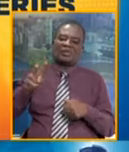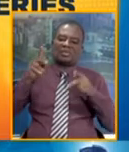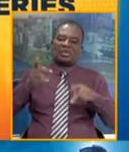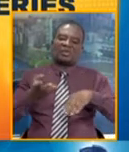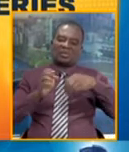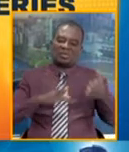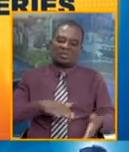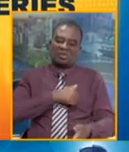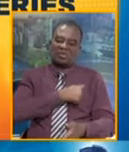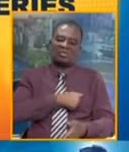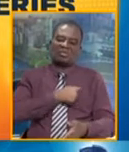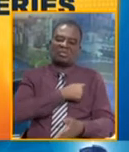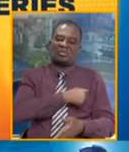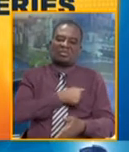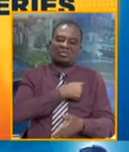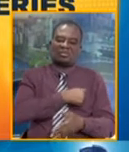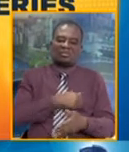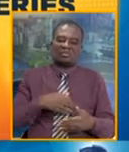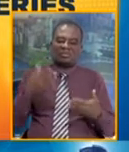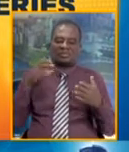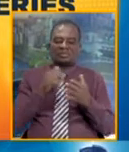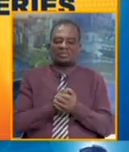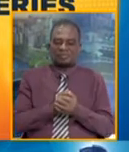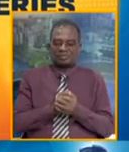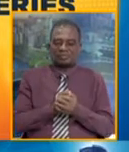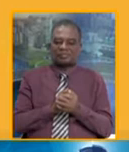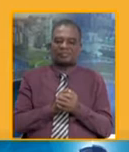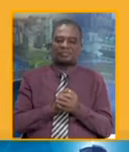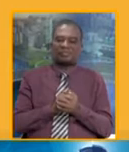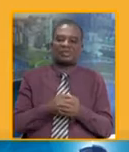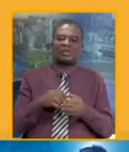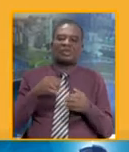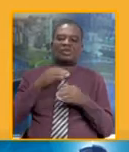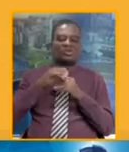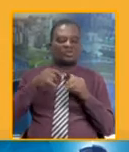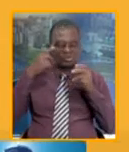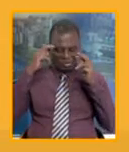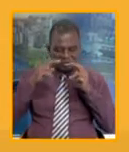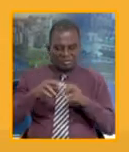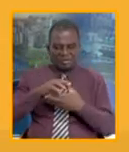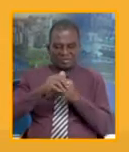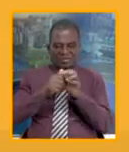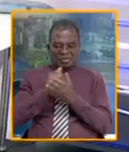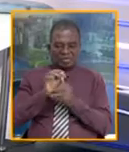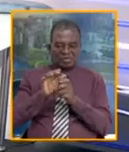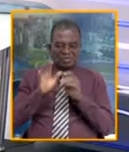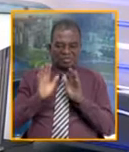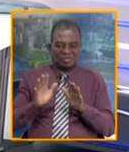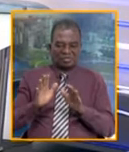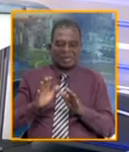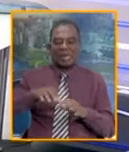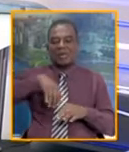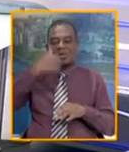cas actifs. Protégeons-nous contre le coronavirus en adoptant les gestes barrières. Un tout